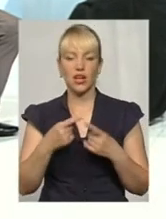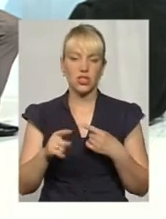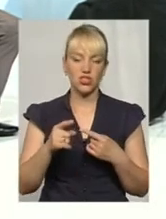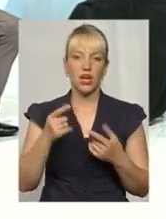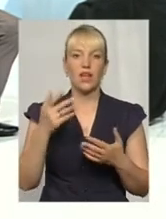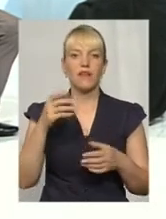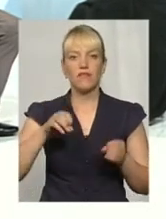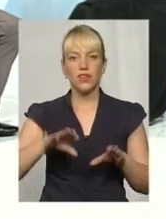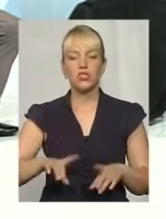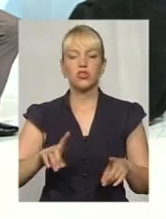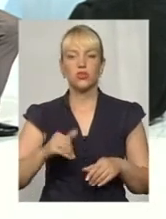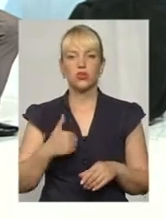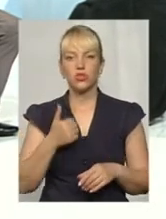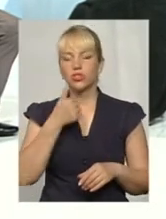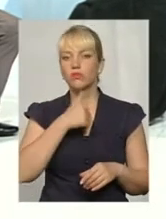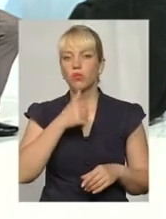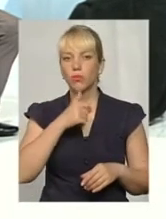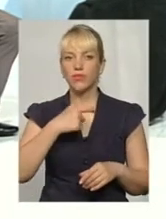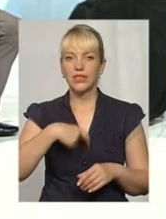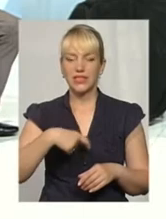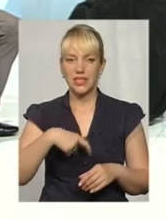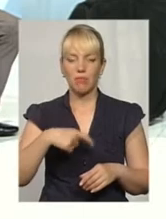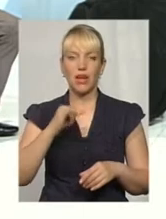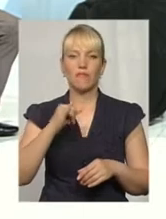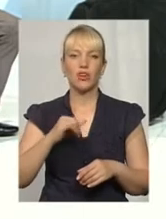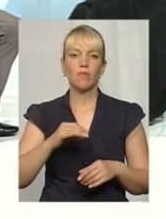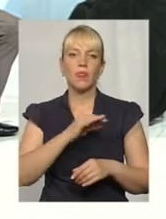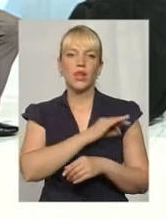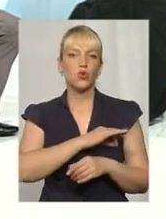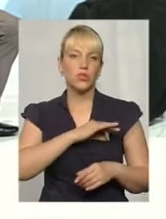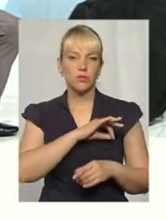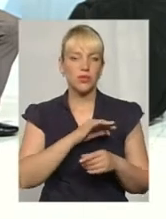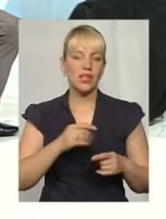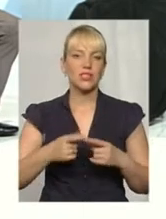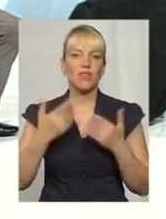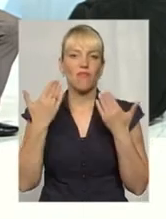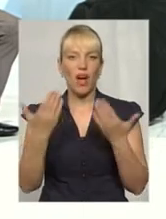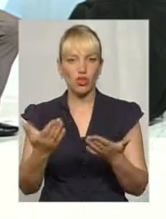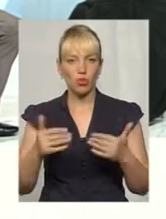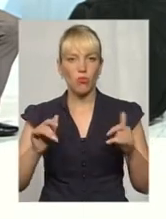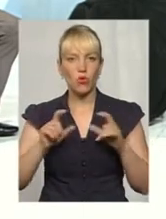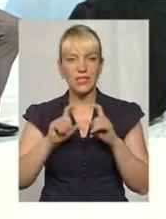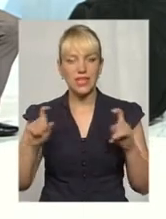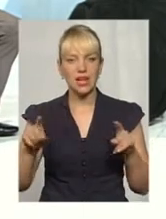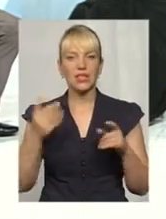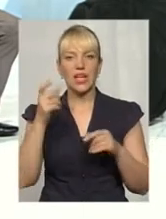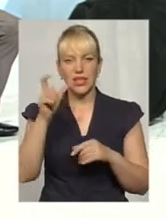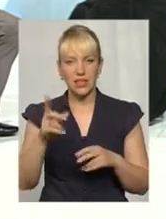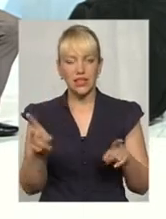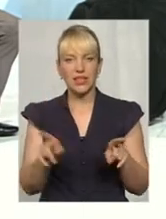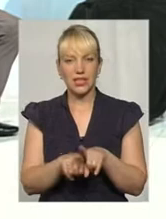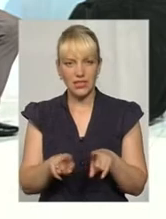хоче спробувати себе в юриспруденції у вашому закладі. Їй так само треба буде